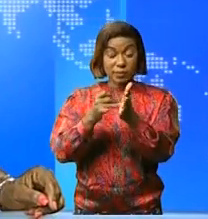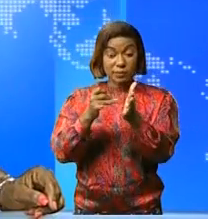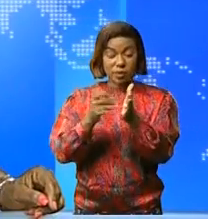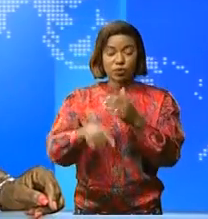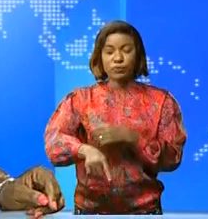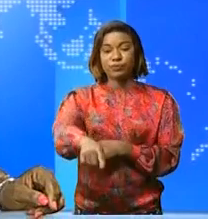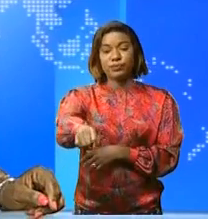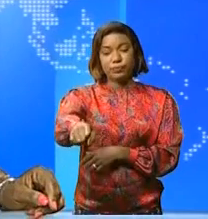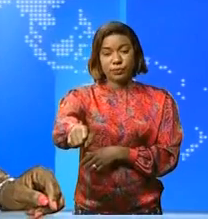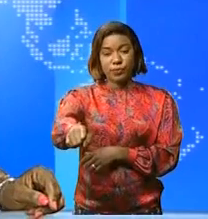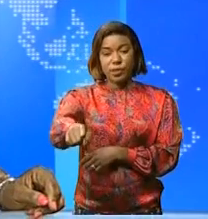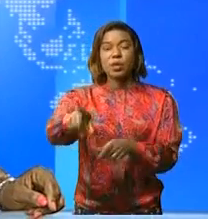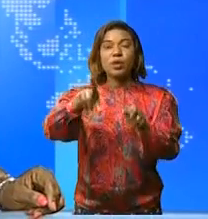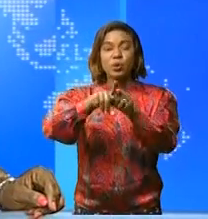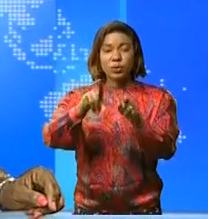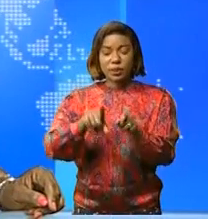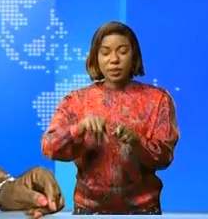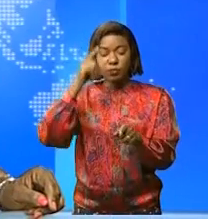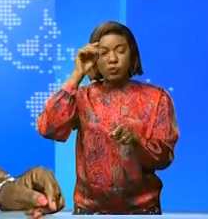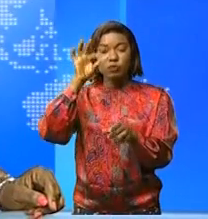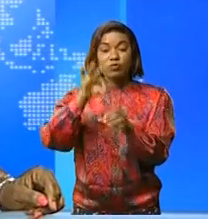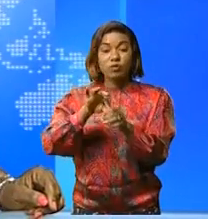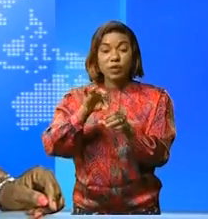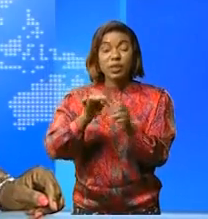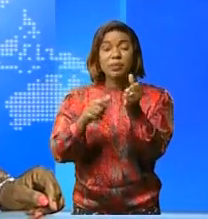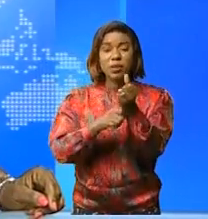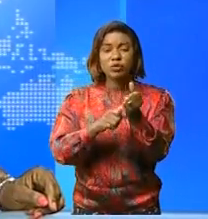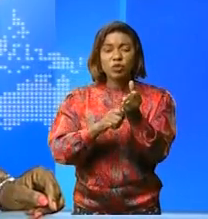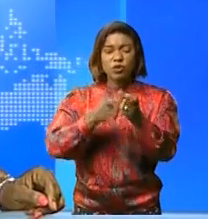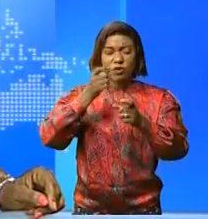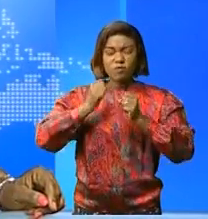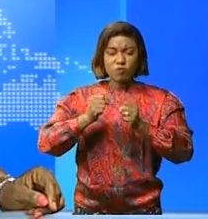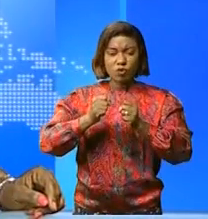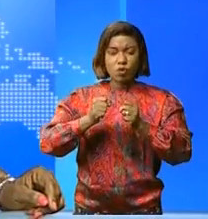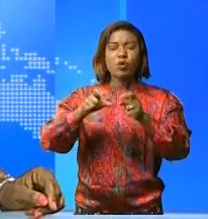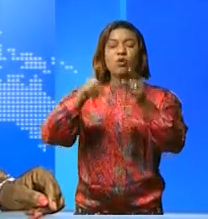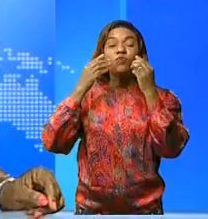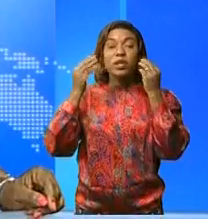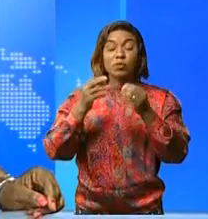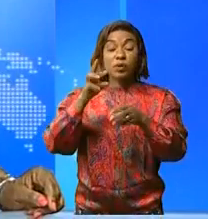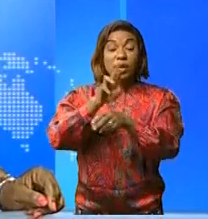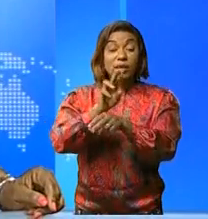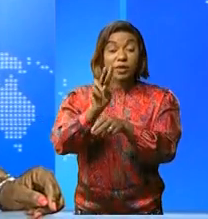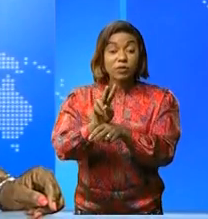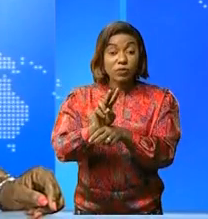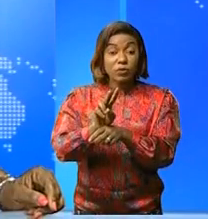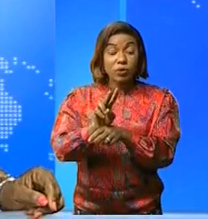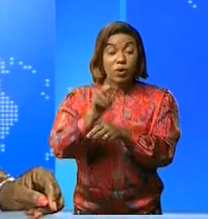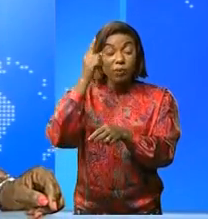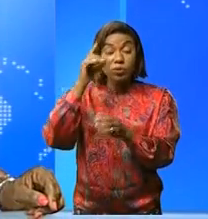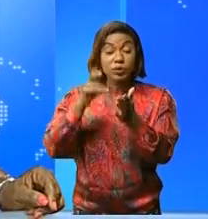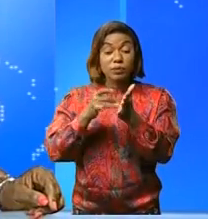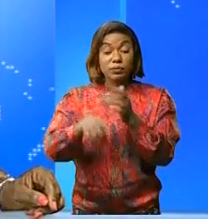générale extraordinaire élective pour se choisir des hommes dynamiques et crédibles. Le rendez-vous est donc prévu pour